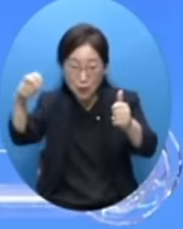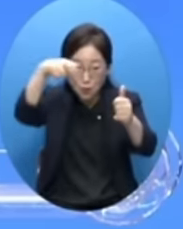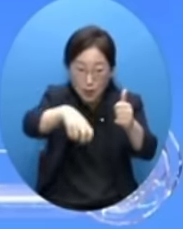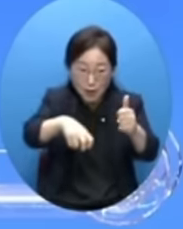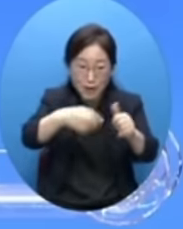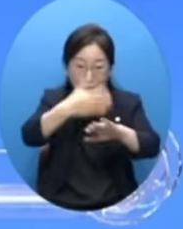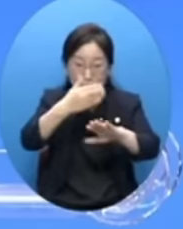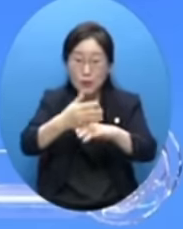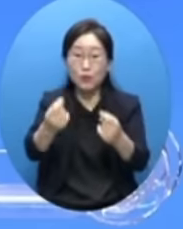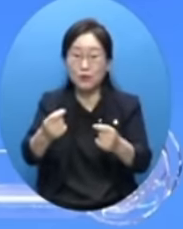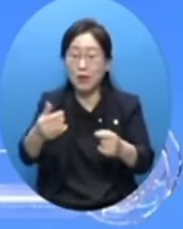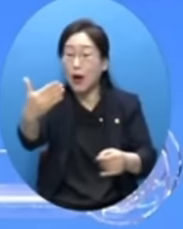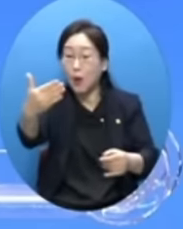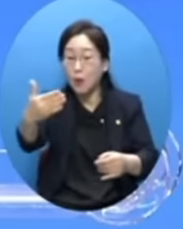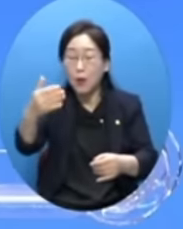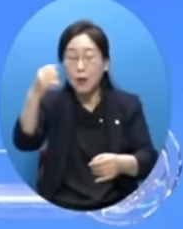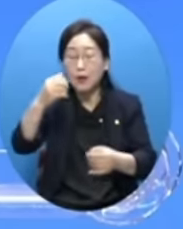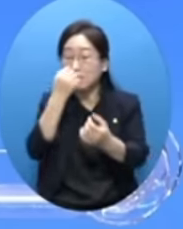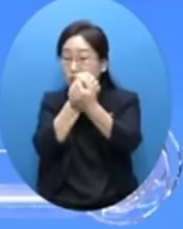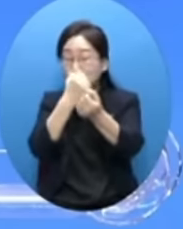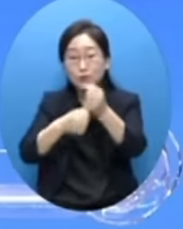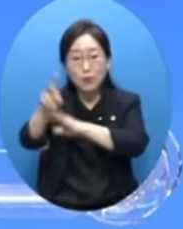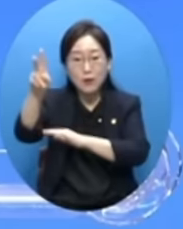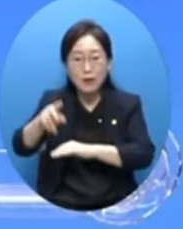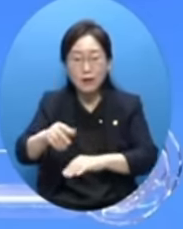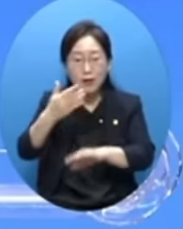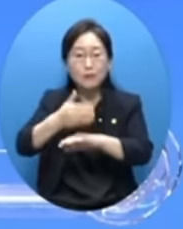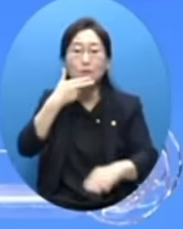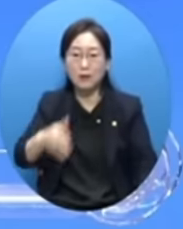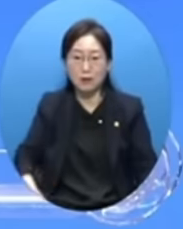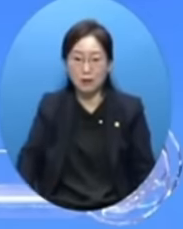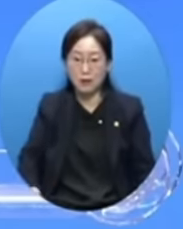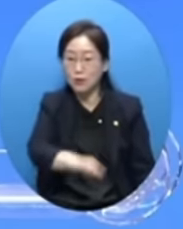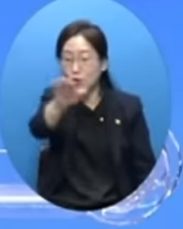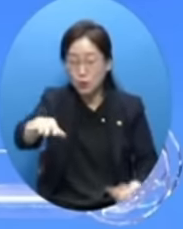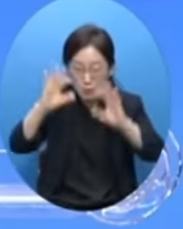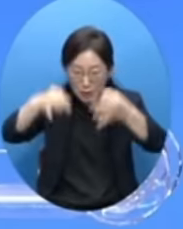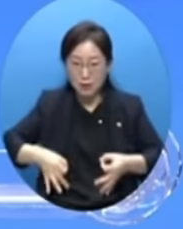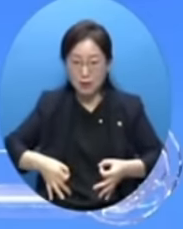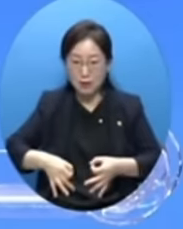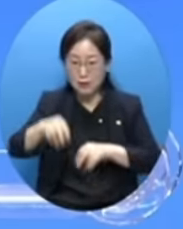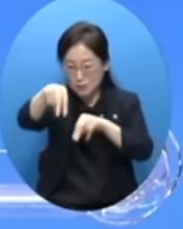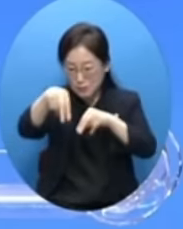사람처럼 감사하지 않냐고 조그만 문제만 있으면 원망하고 불평하고 남탓하고